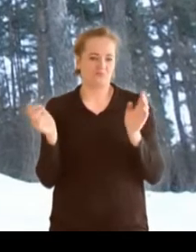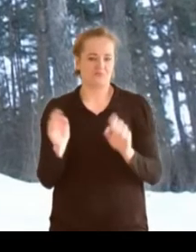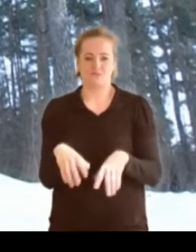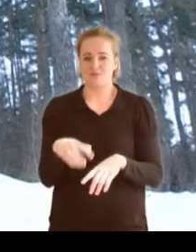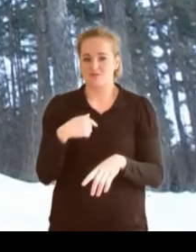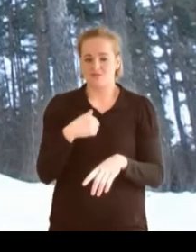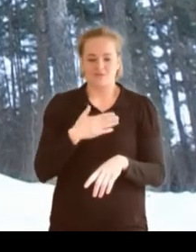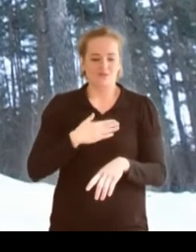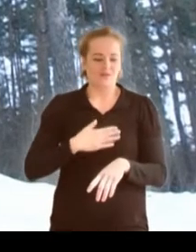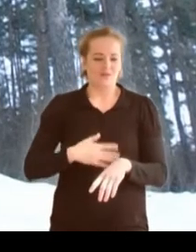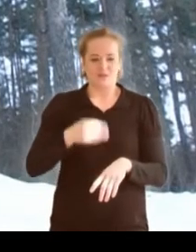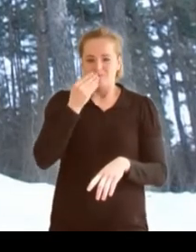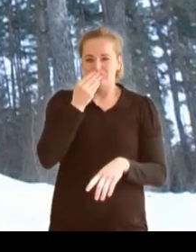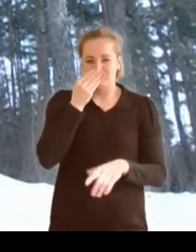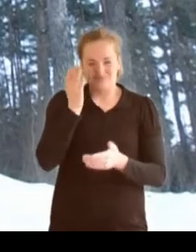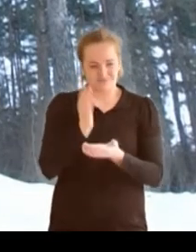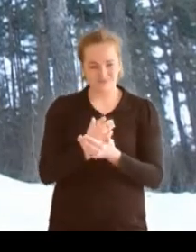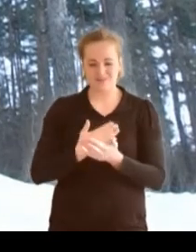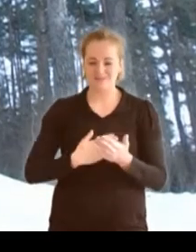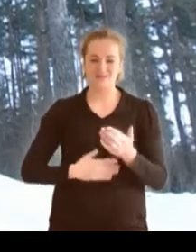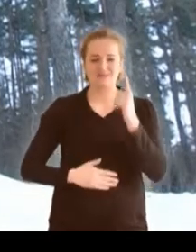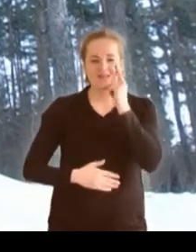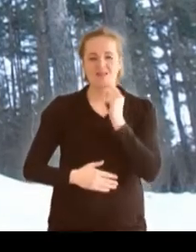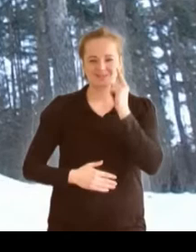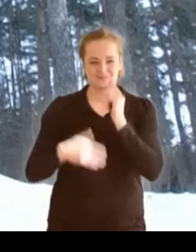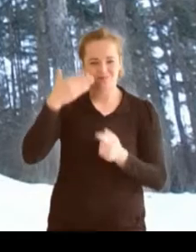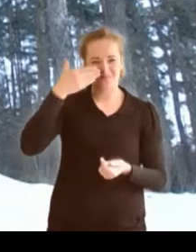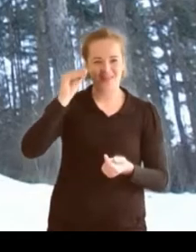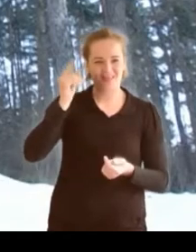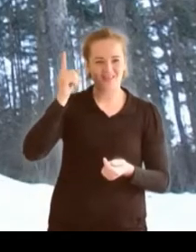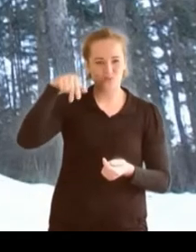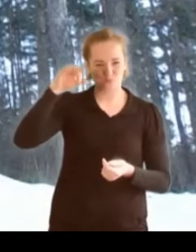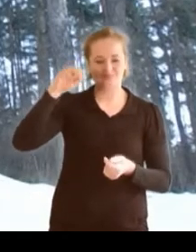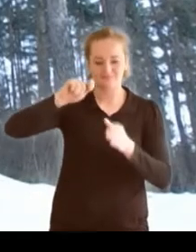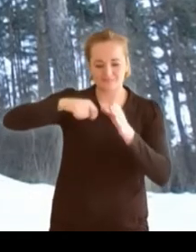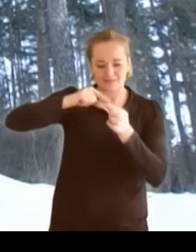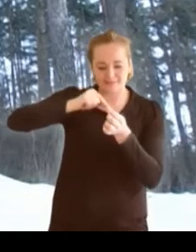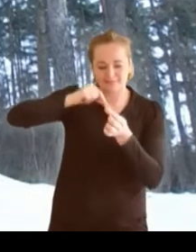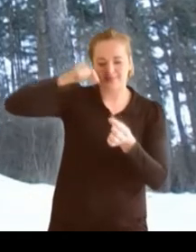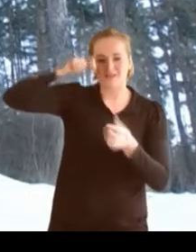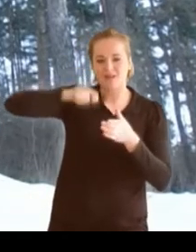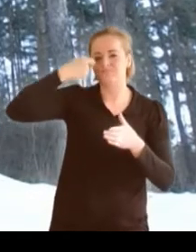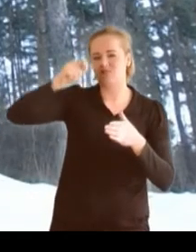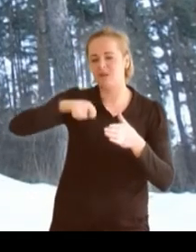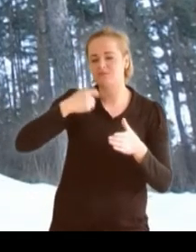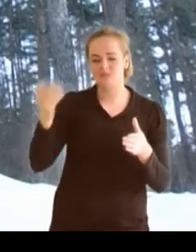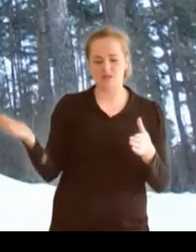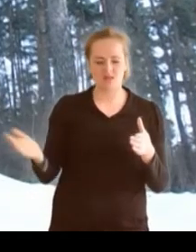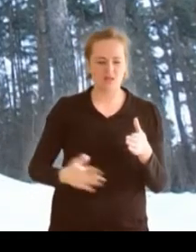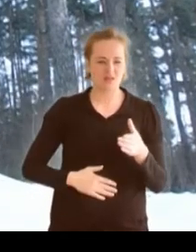Nežinau. Aš tai ką tik prisivalgiau medaus ir mano pilvukas